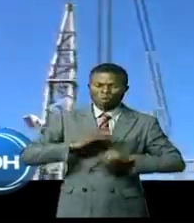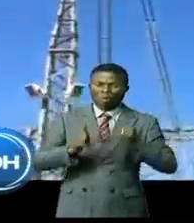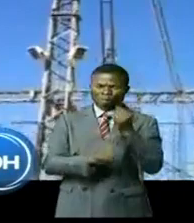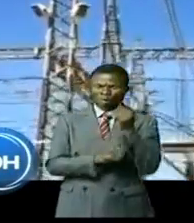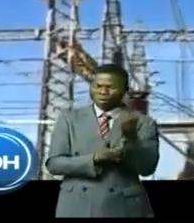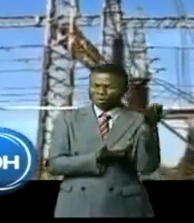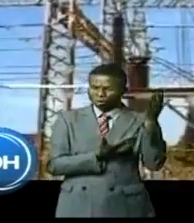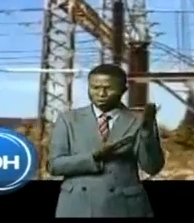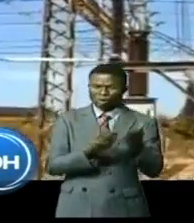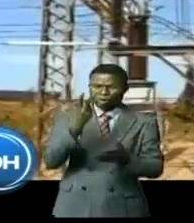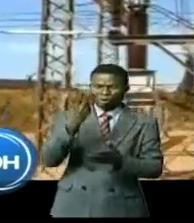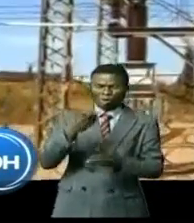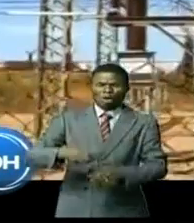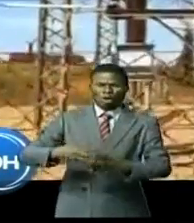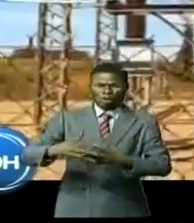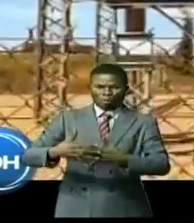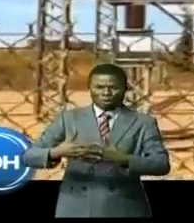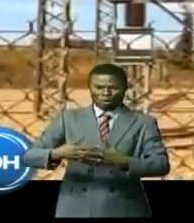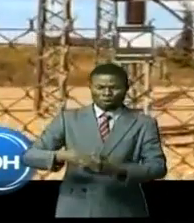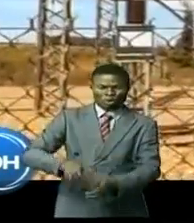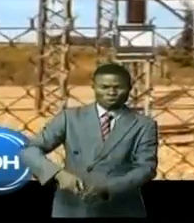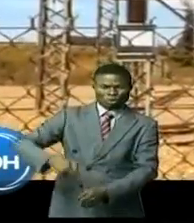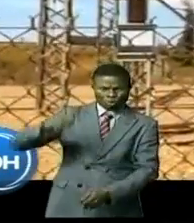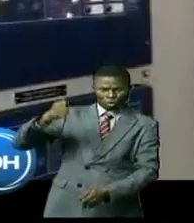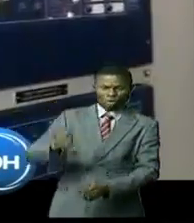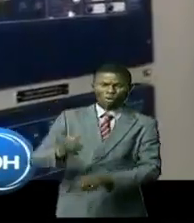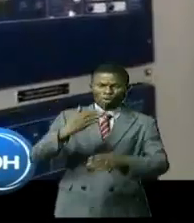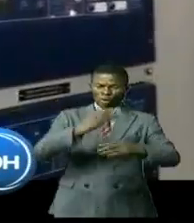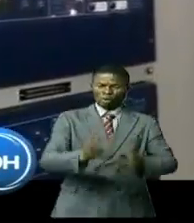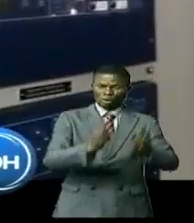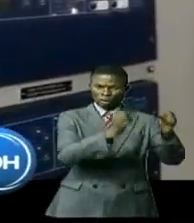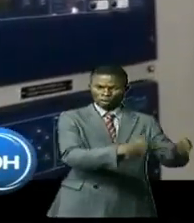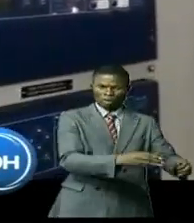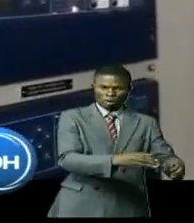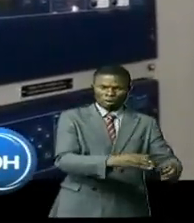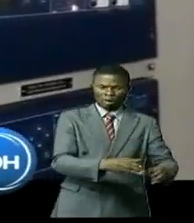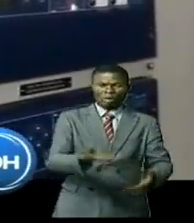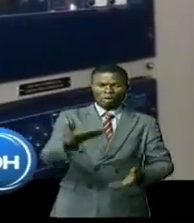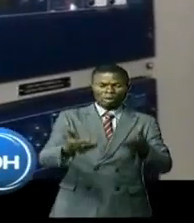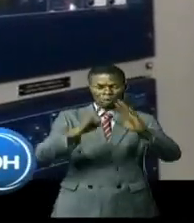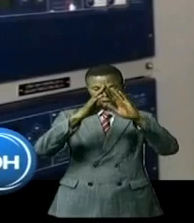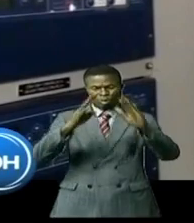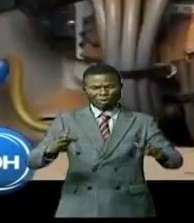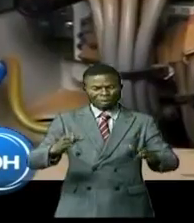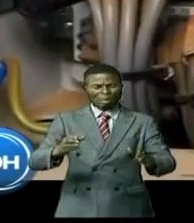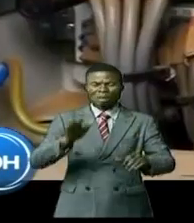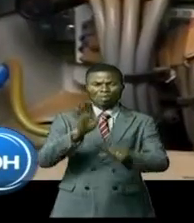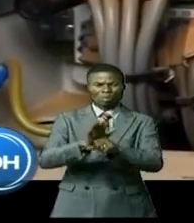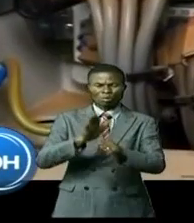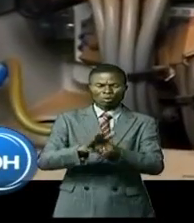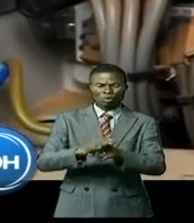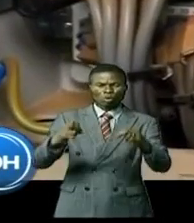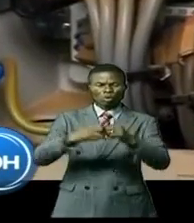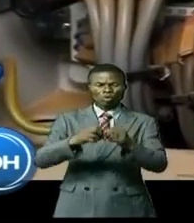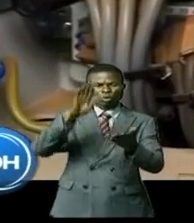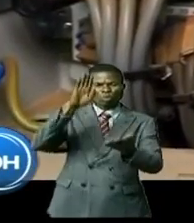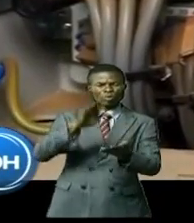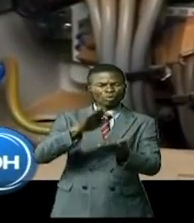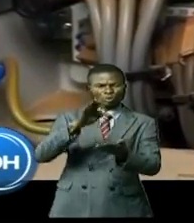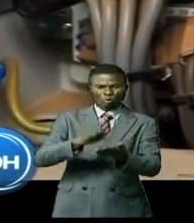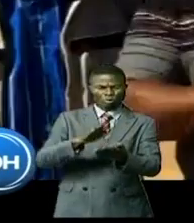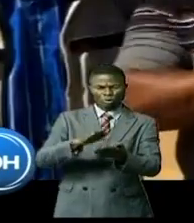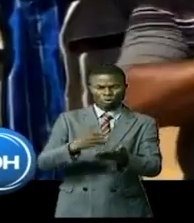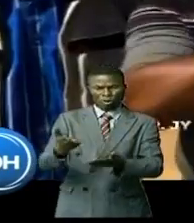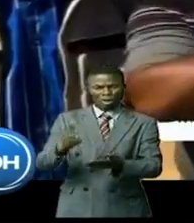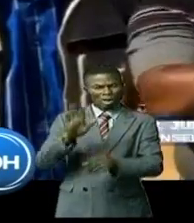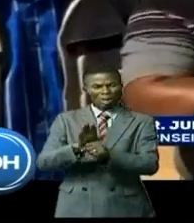deux transformateurs ont été placés pour cette fois contenir le poids des ménages et diminuer la fréquence des raccordements frauduleux.